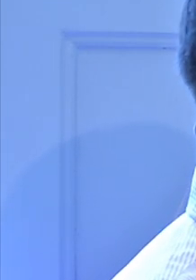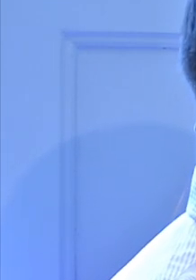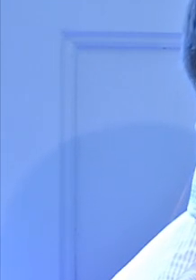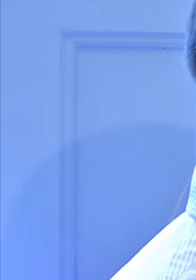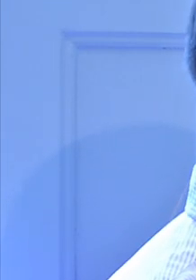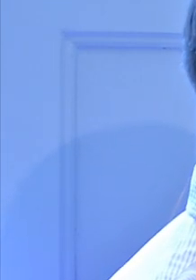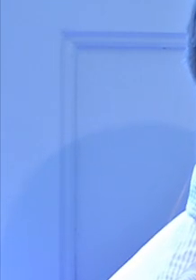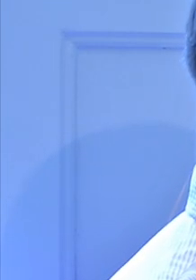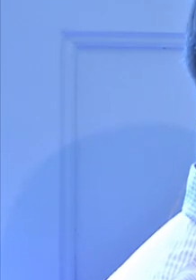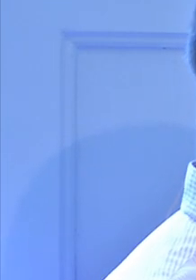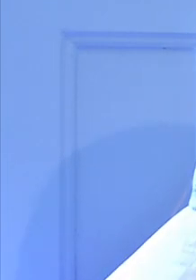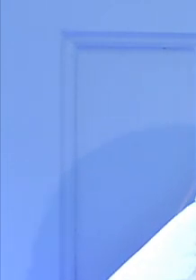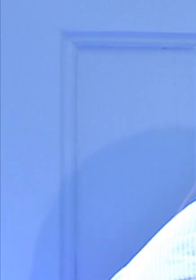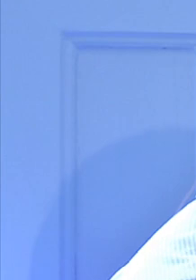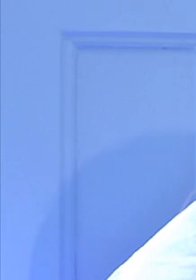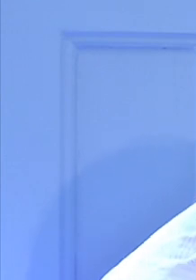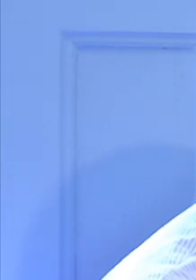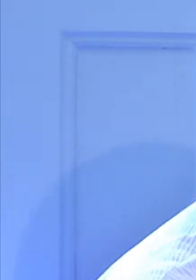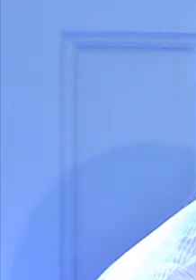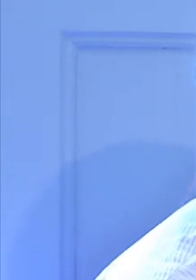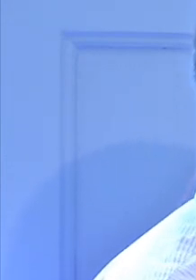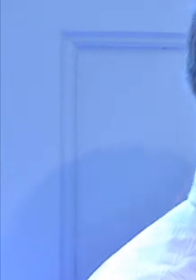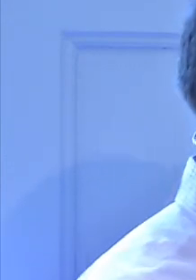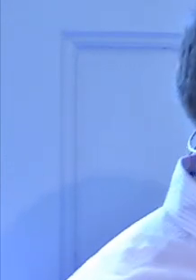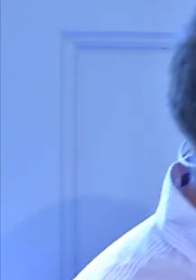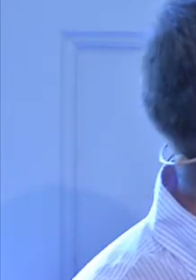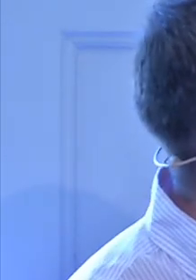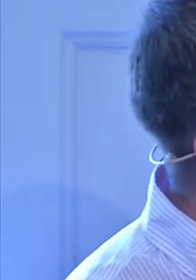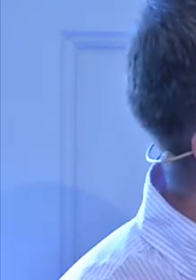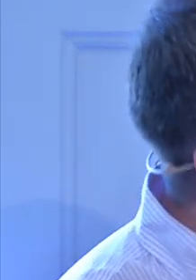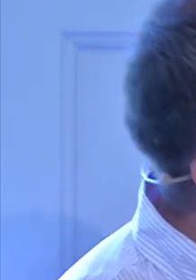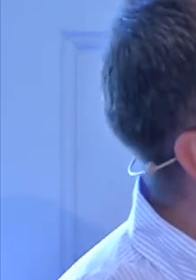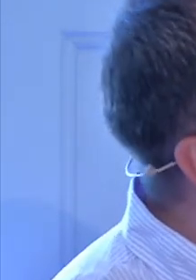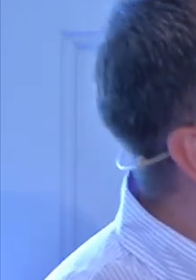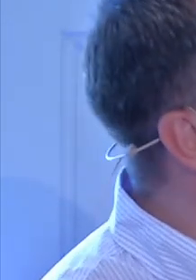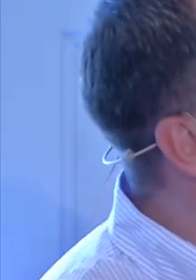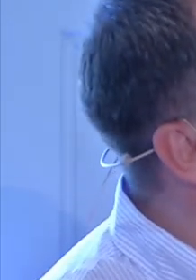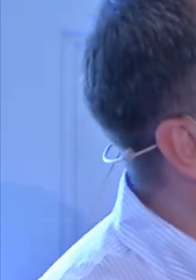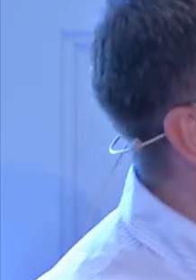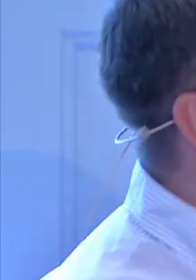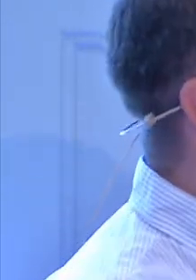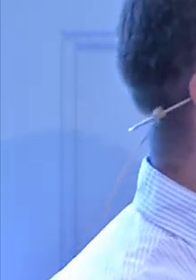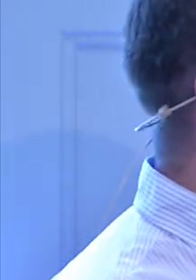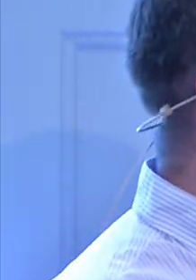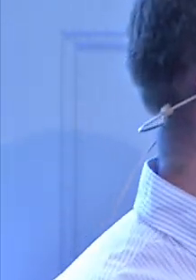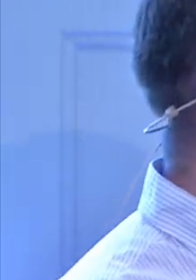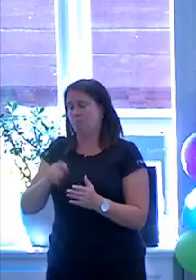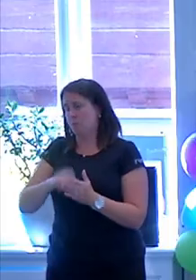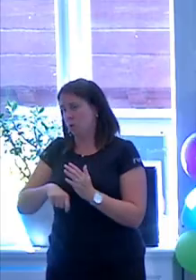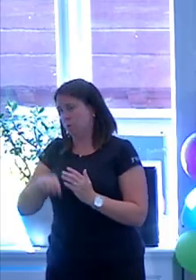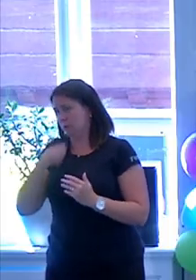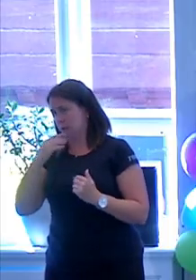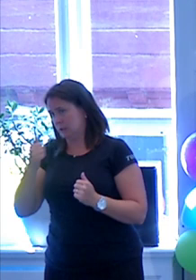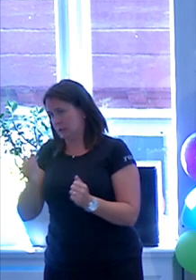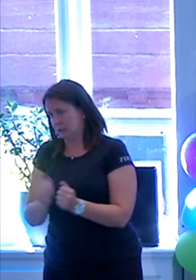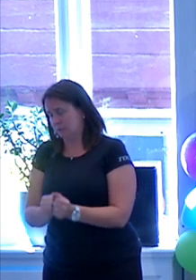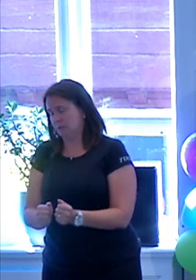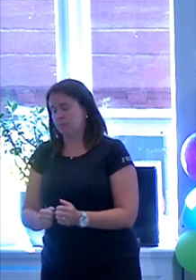att samarbeta oavsett vilka krafter som finns i samhället för medborgarens bästa. Du är inne på någonting nu